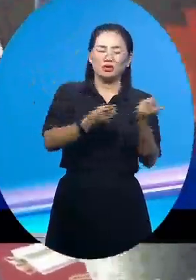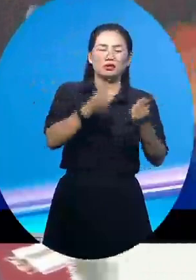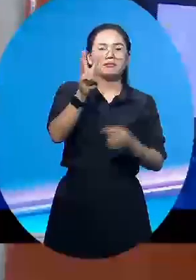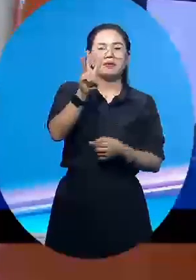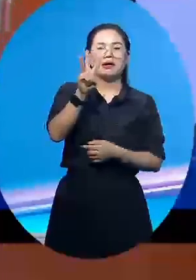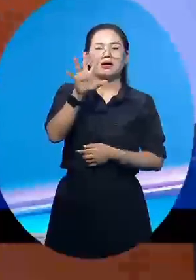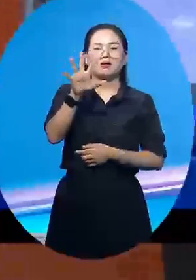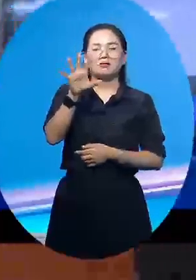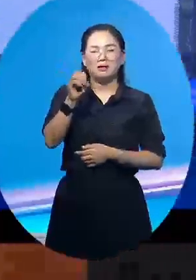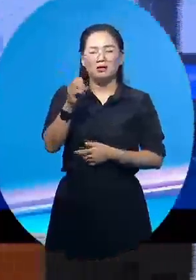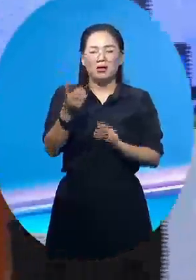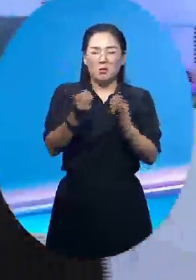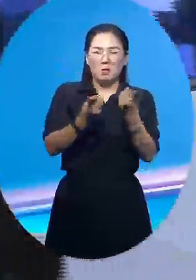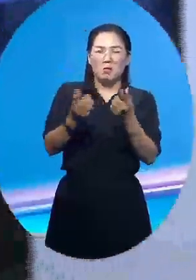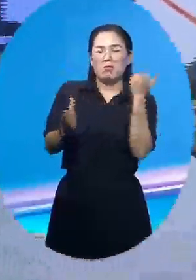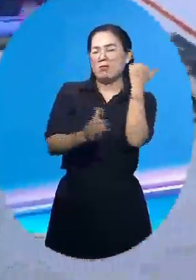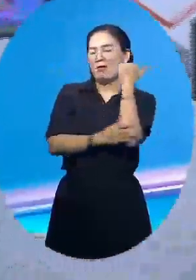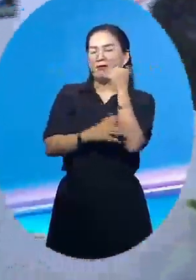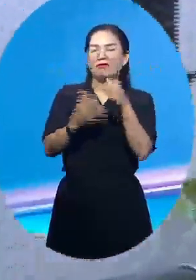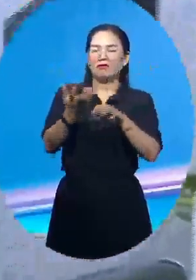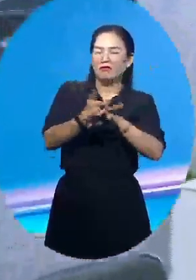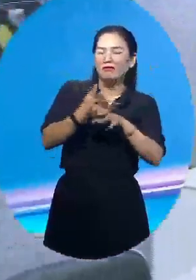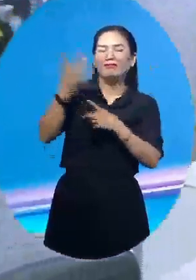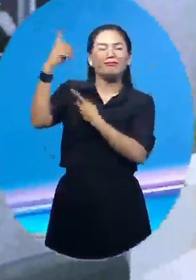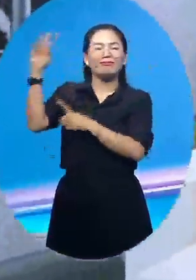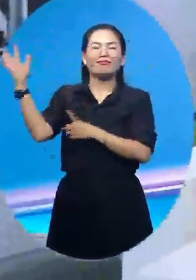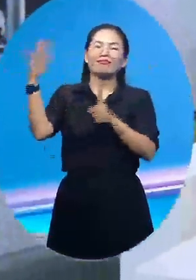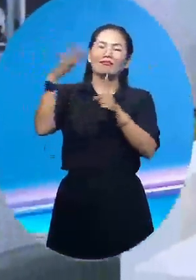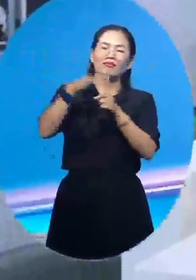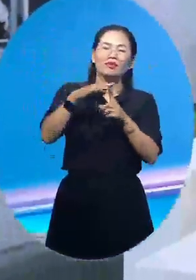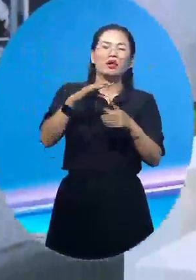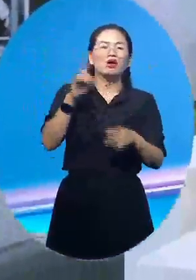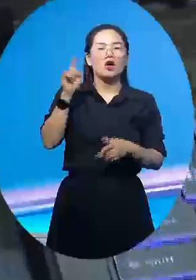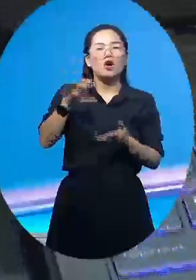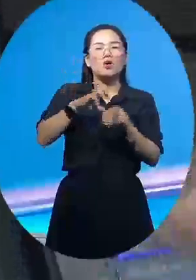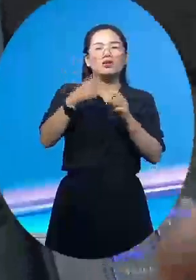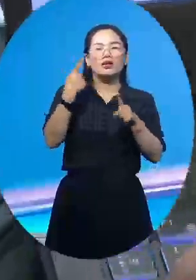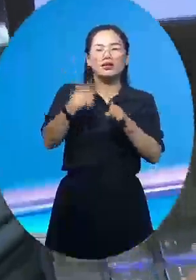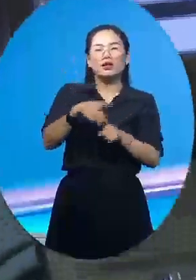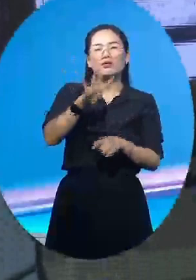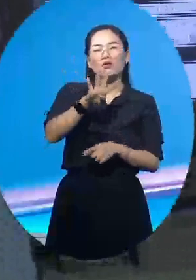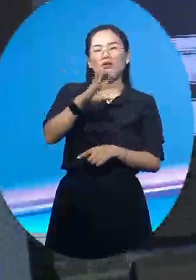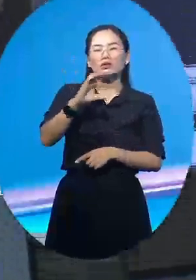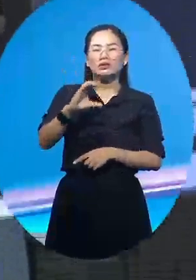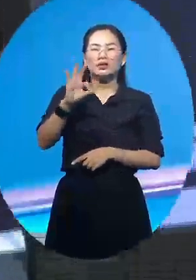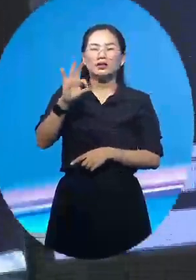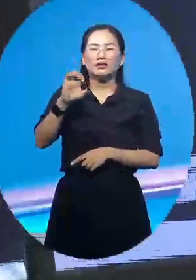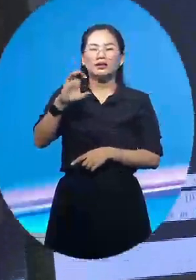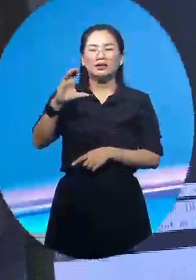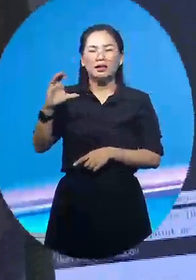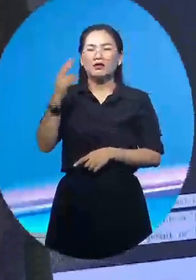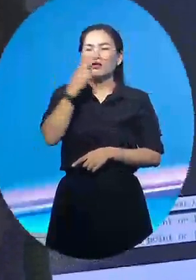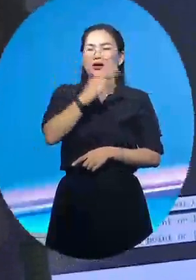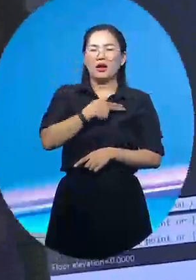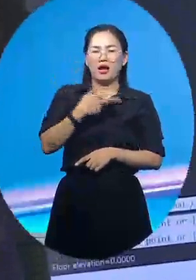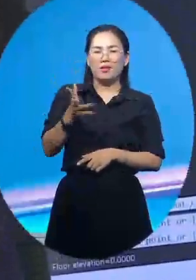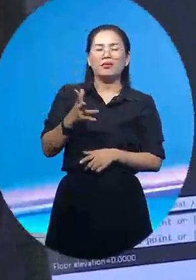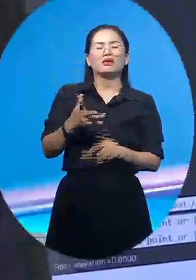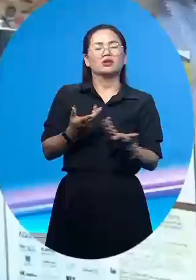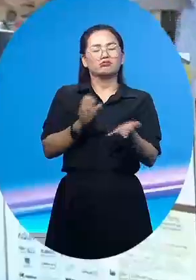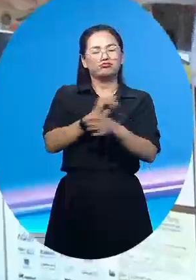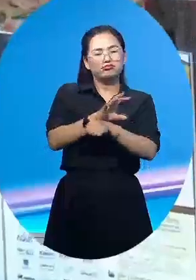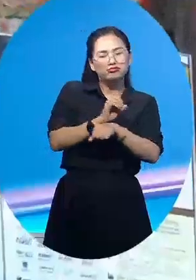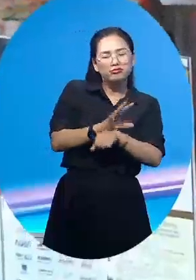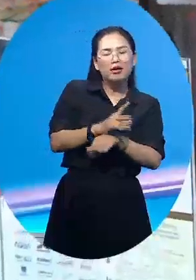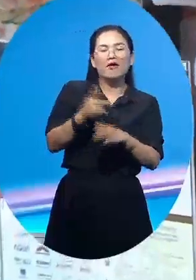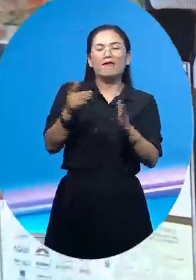nghiệp tập đoàn lớn trong và ngoài nước trong đó có công ty trách nhiệm hữu hạn Công nghệ focitex Việt Nam đơn vị chuyên về tư vấn cung cấp